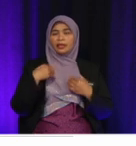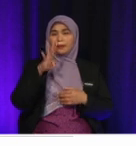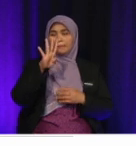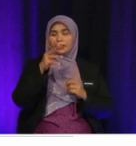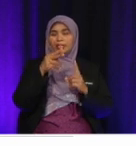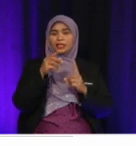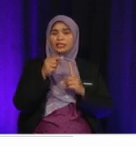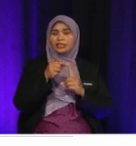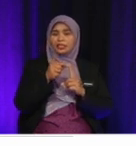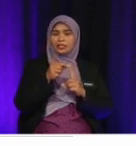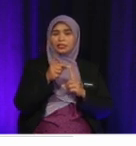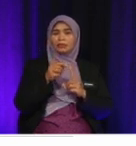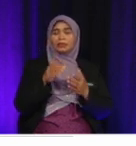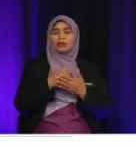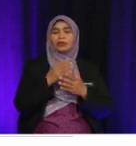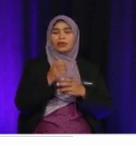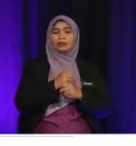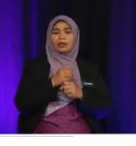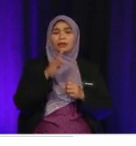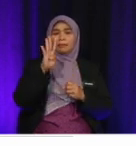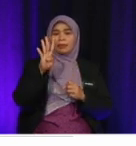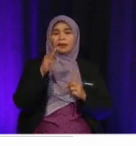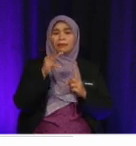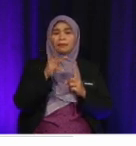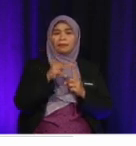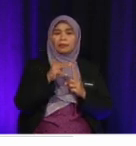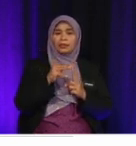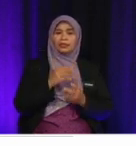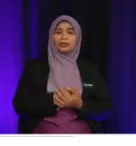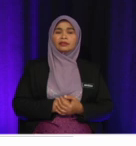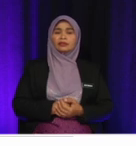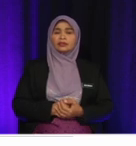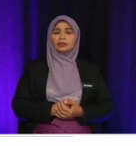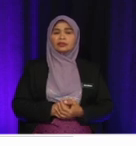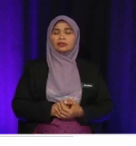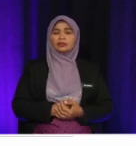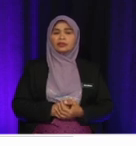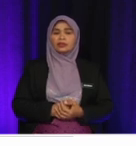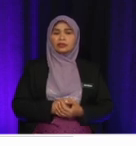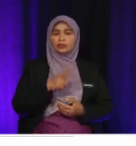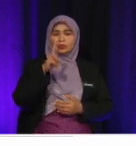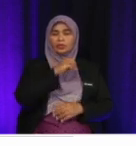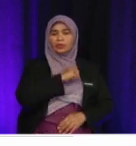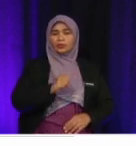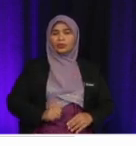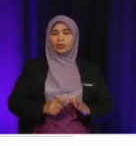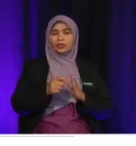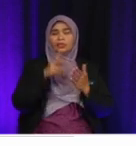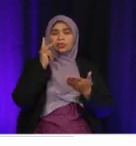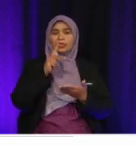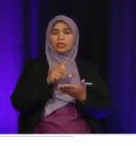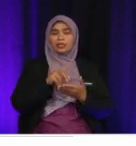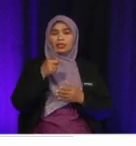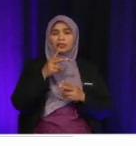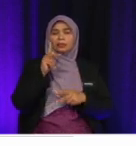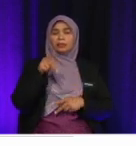isi moga-moga murid-murid dapatlah markah penuh di situ ya dan dua sultan yang terkenal hanya memerlukan nama